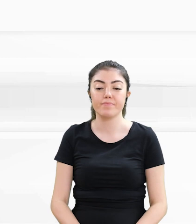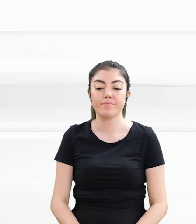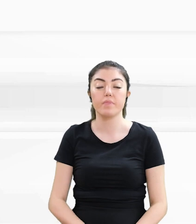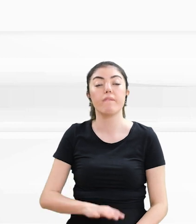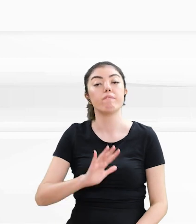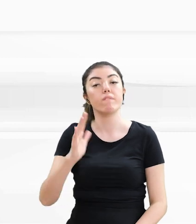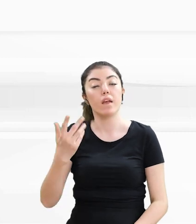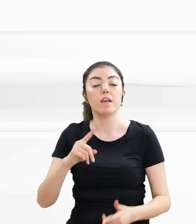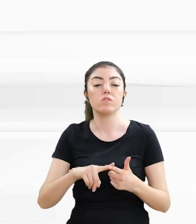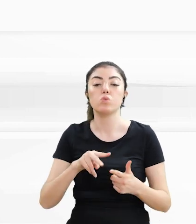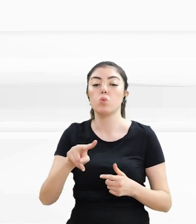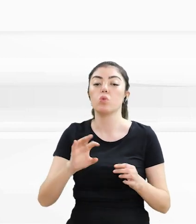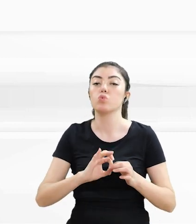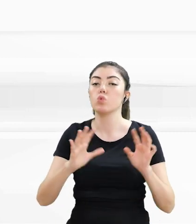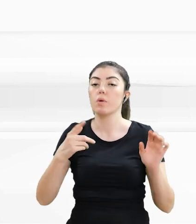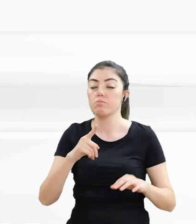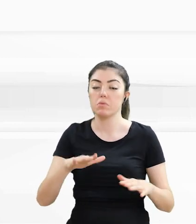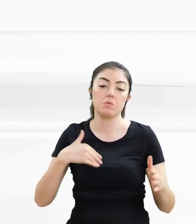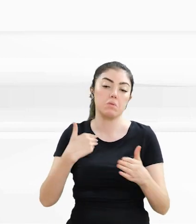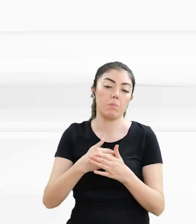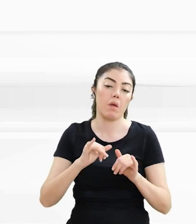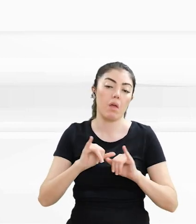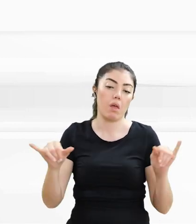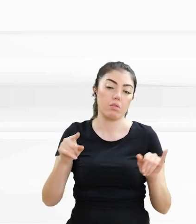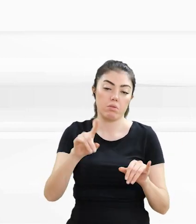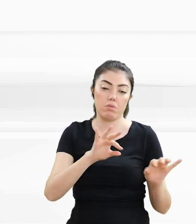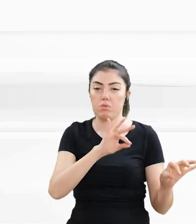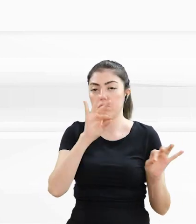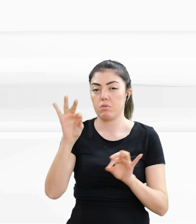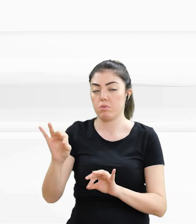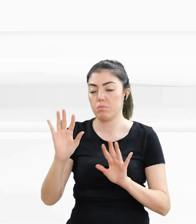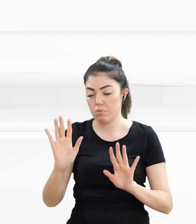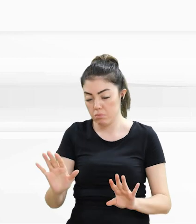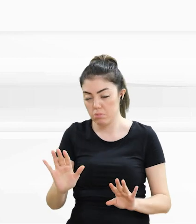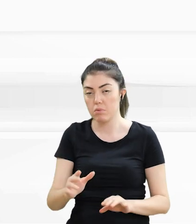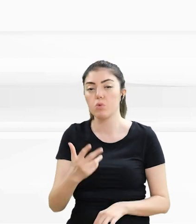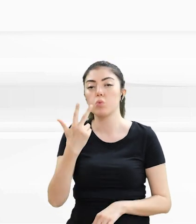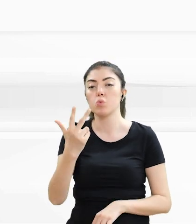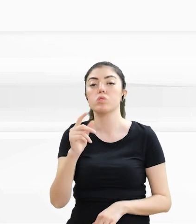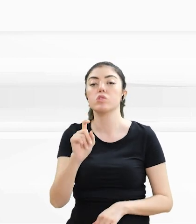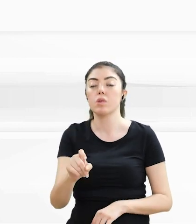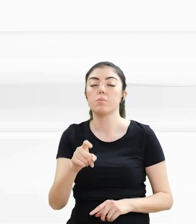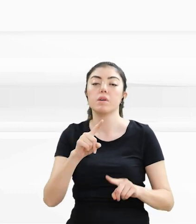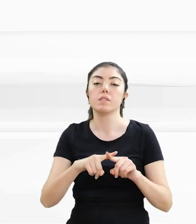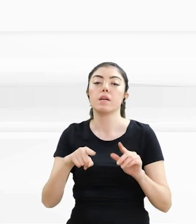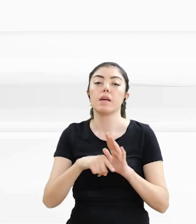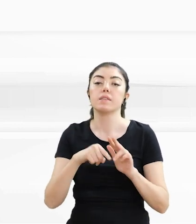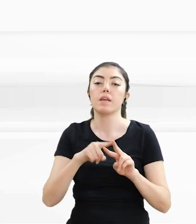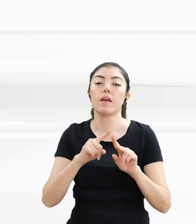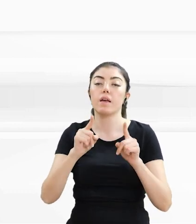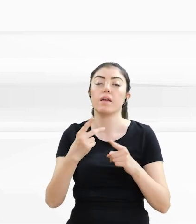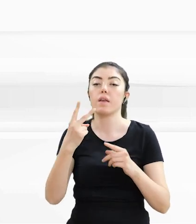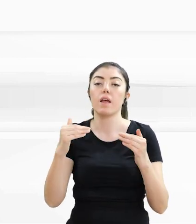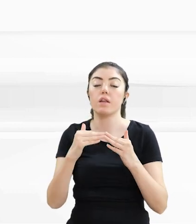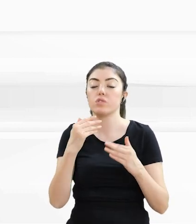ya da bunu şu şekilde çözebilir dik şuraya kadar Zaten hepimiz aynı şekilde geldik Öyle değil mi yani üç çarpı ilk seksi